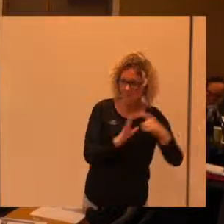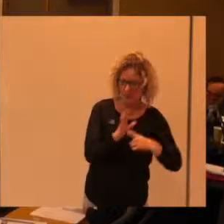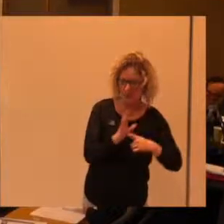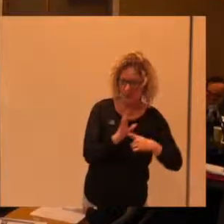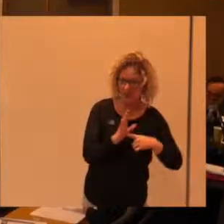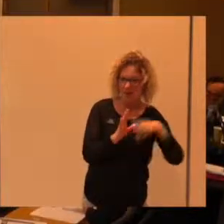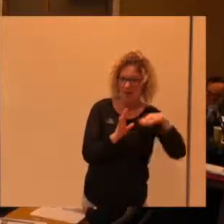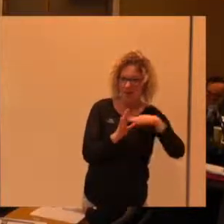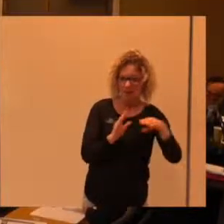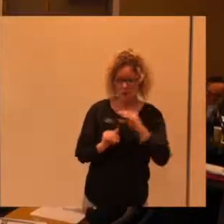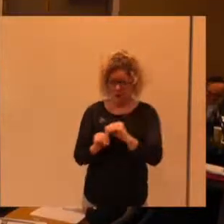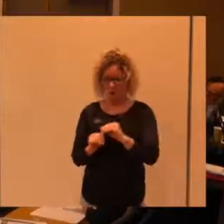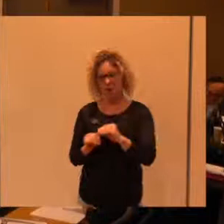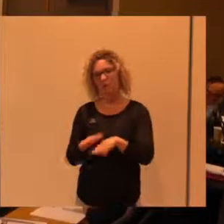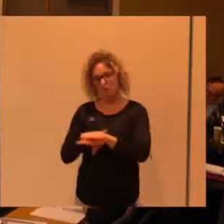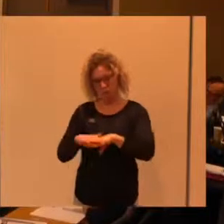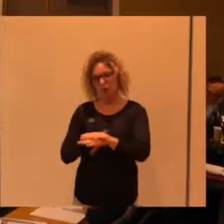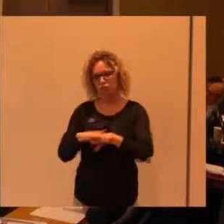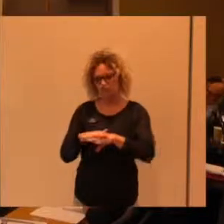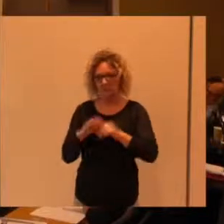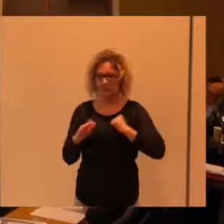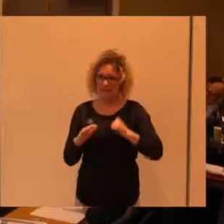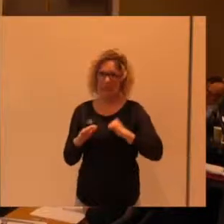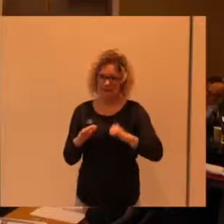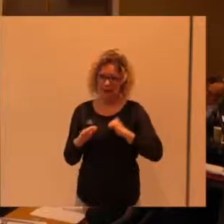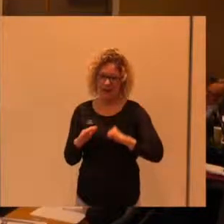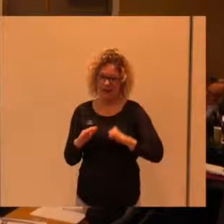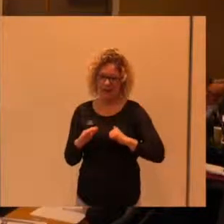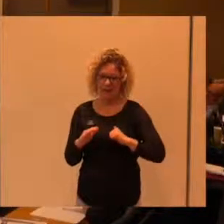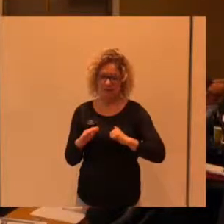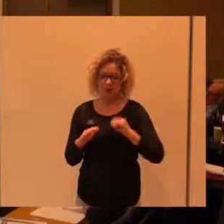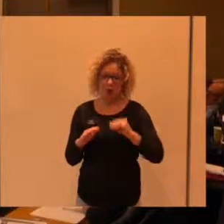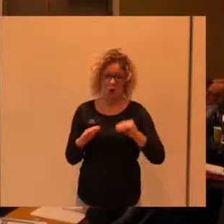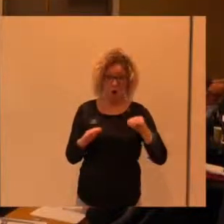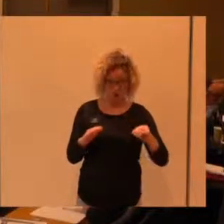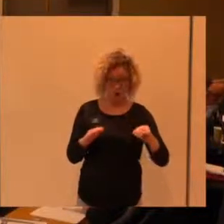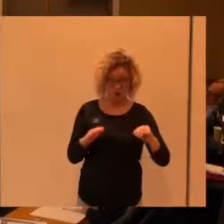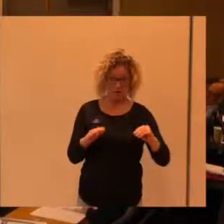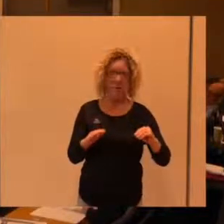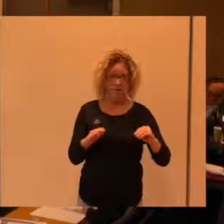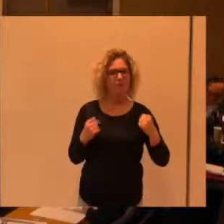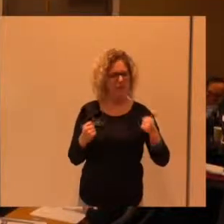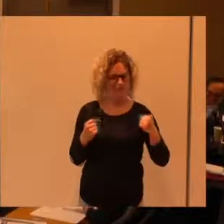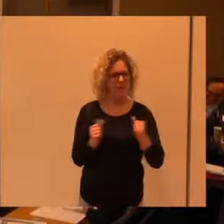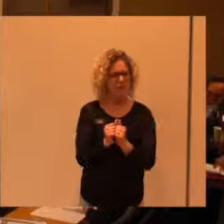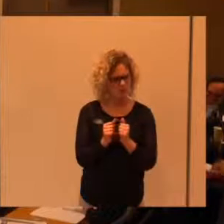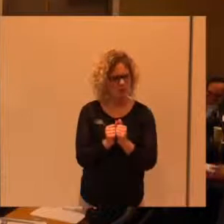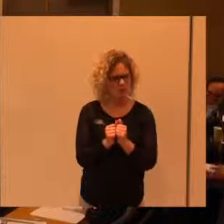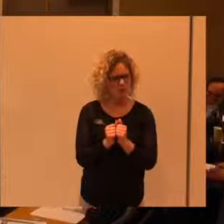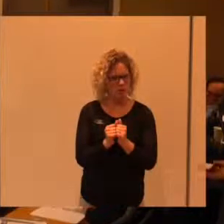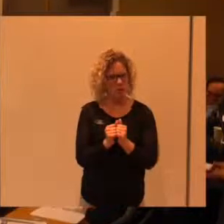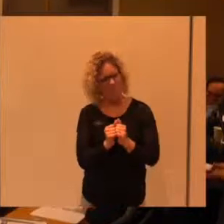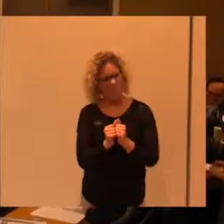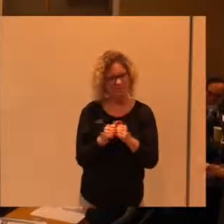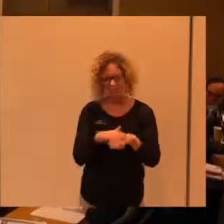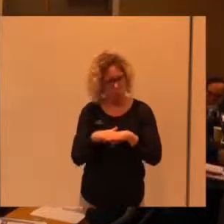säga A är de mest grundläggande tillgänglighetsgrejerna. Och AA är viktiga saker och men